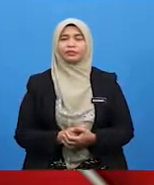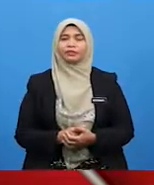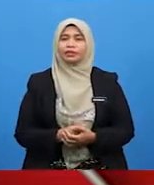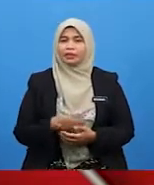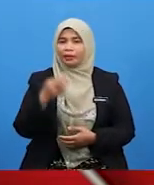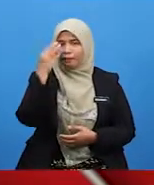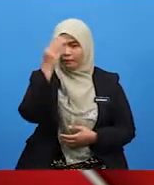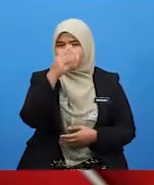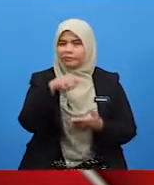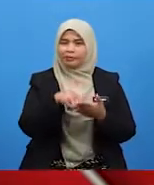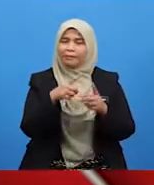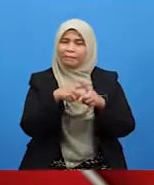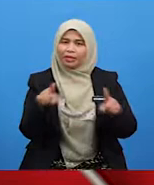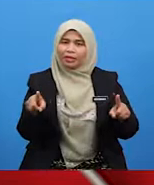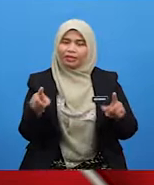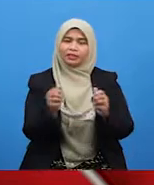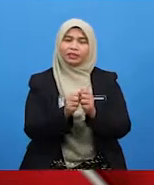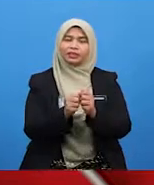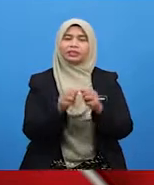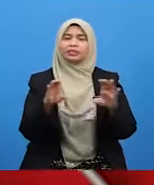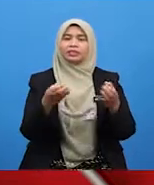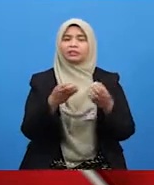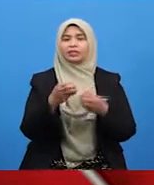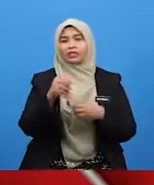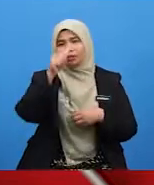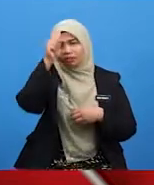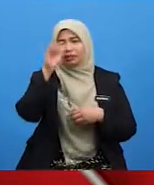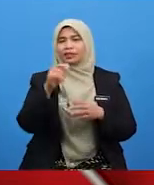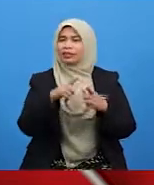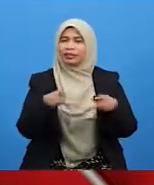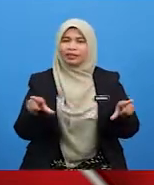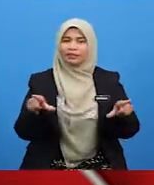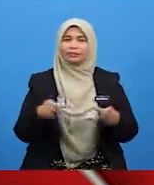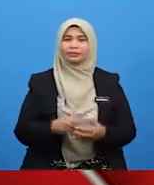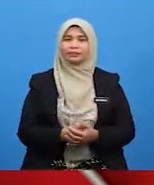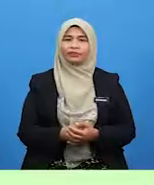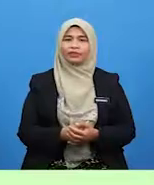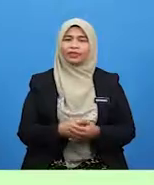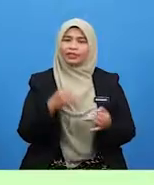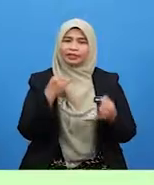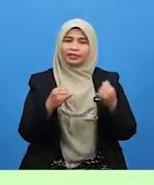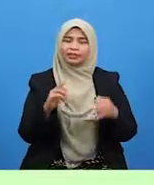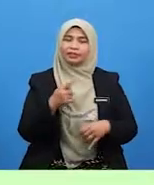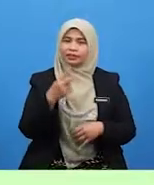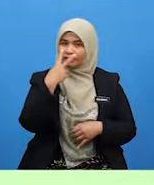ini berbeza dengan makhluk ciptaan Allah yang lain. Jika kita